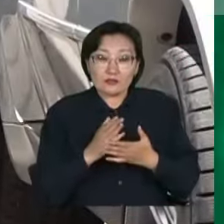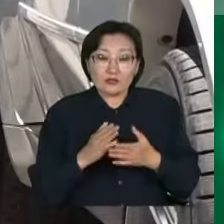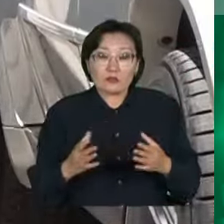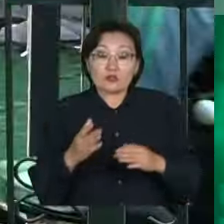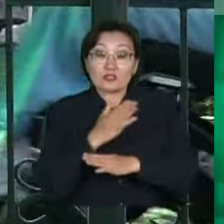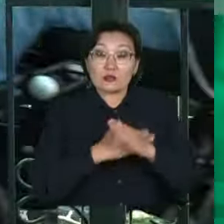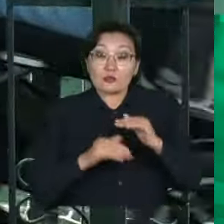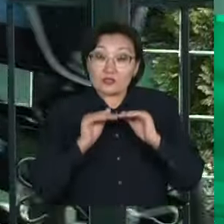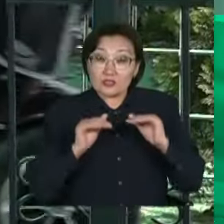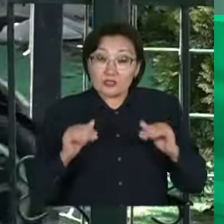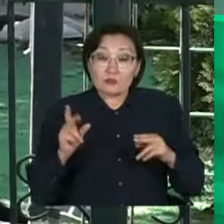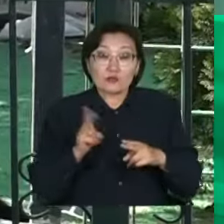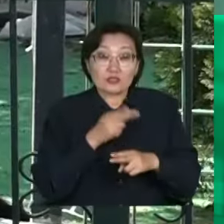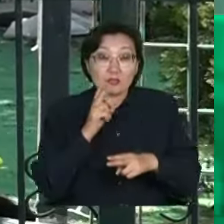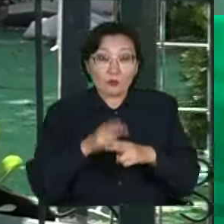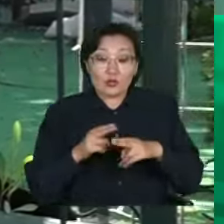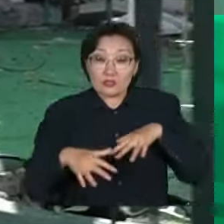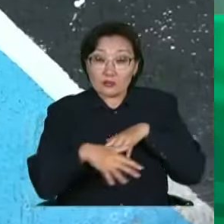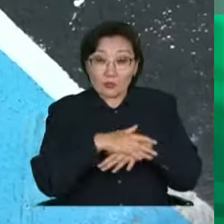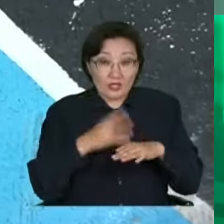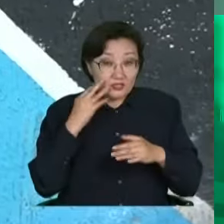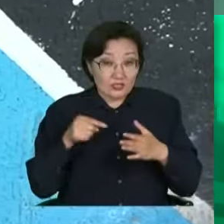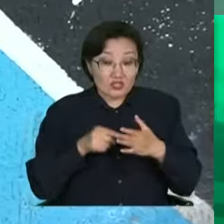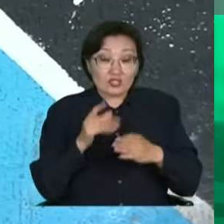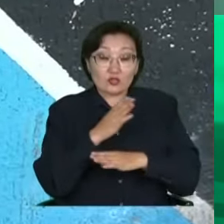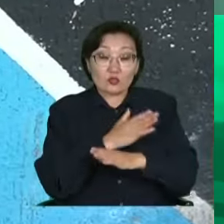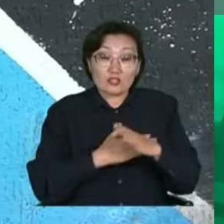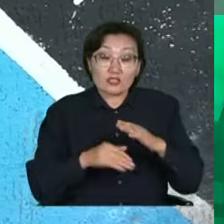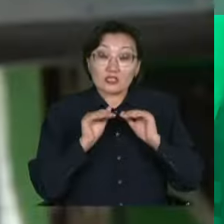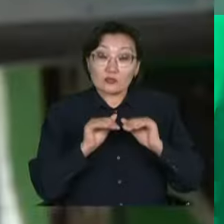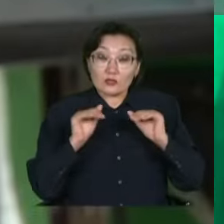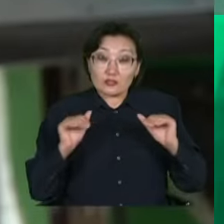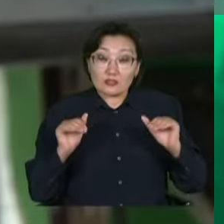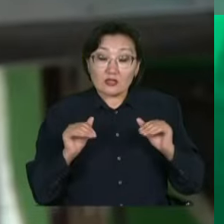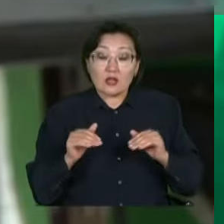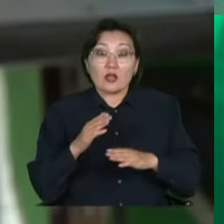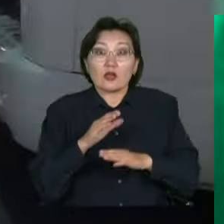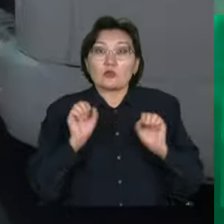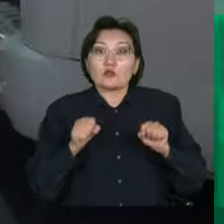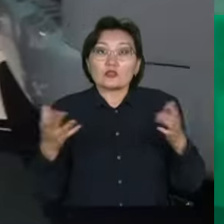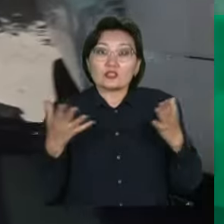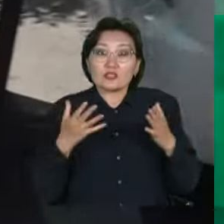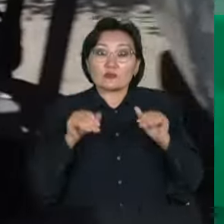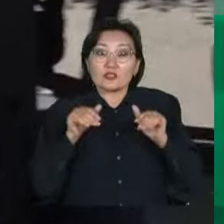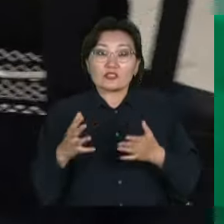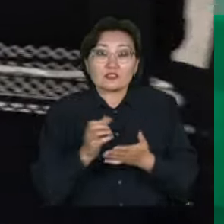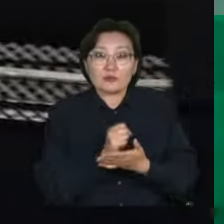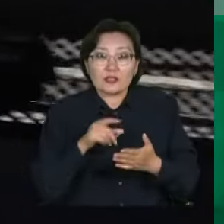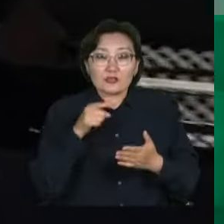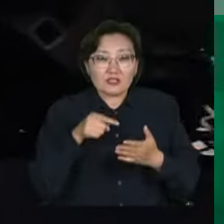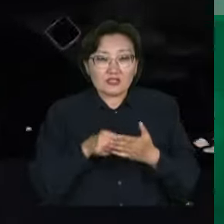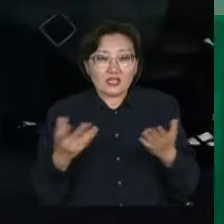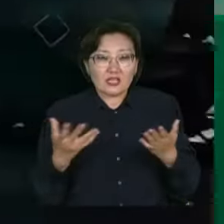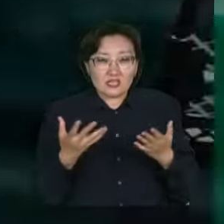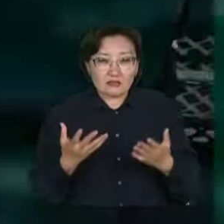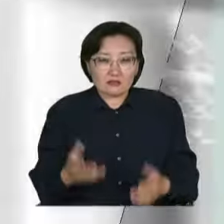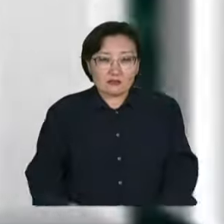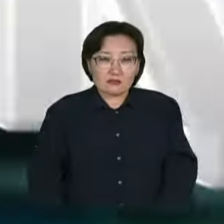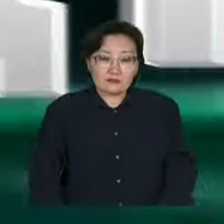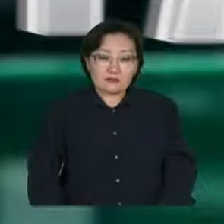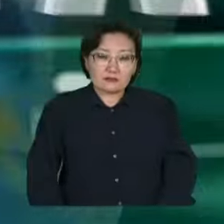Инклюзивті орта, кедергісіз қоғам. Алматыда мүмкіндігі шектеулі жандардың мүмкіндігі қандай? Шешімін таппаған мәселе қайсы?